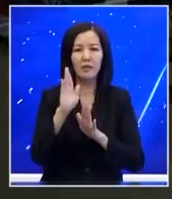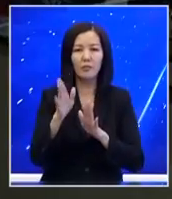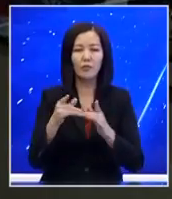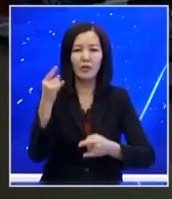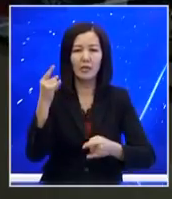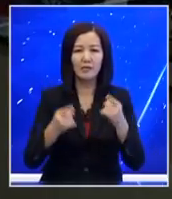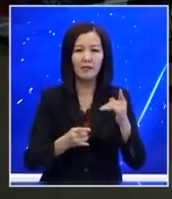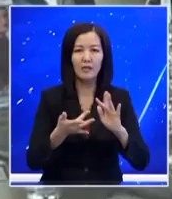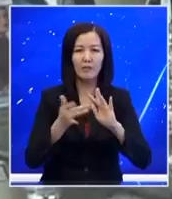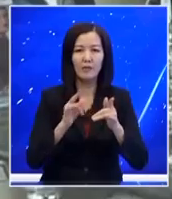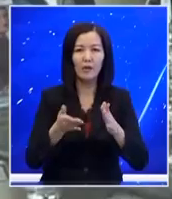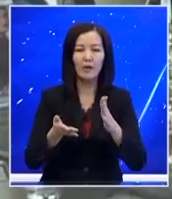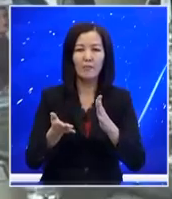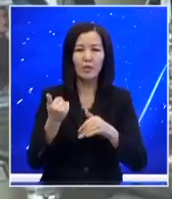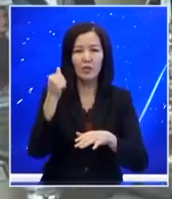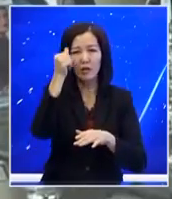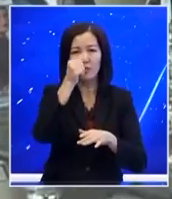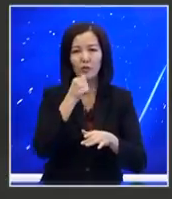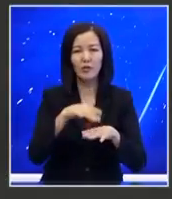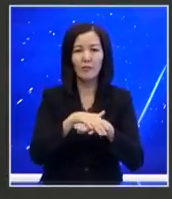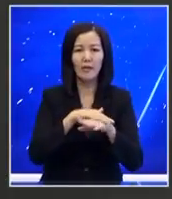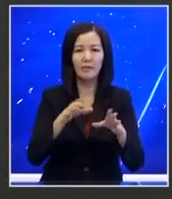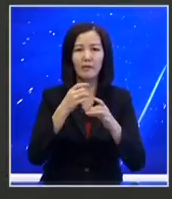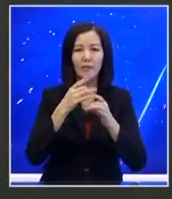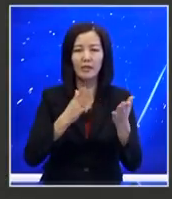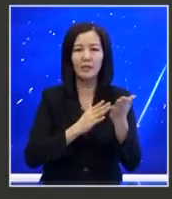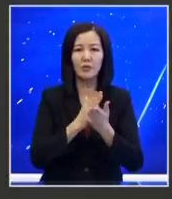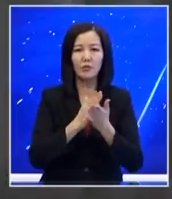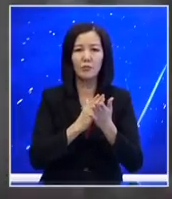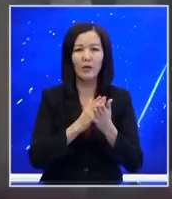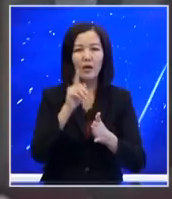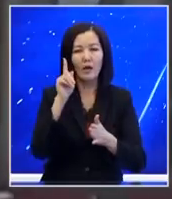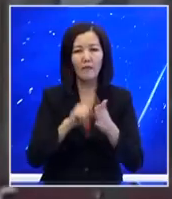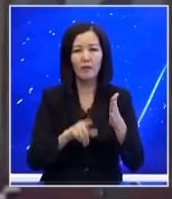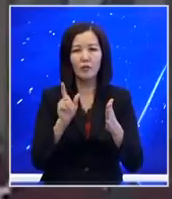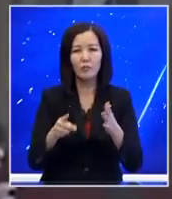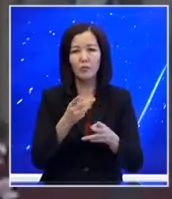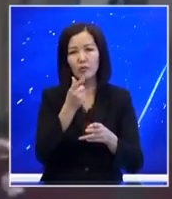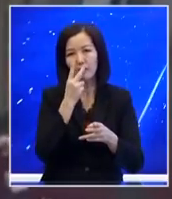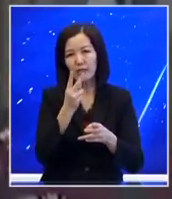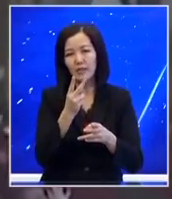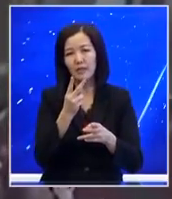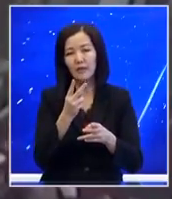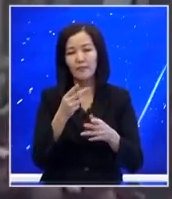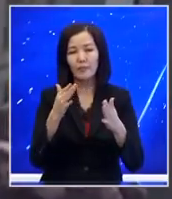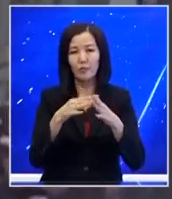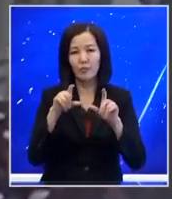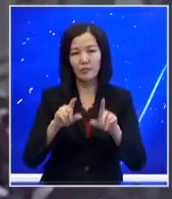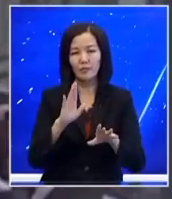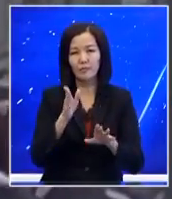будут транслировать в интернете прошлогодние массовые празднования и службы, а верующие будут смотреть их, не выходя из